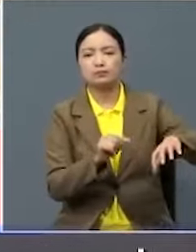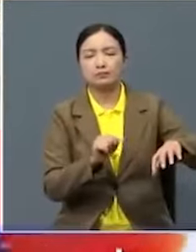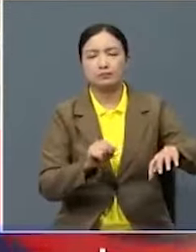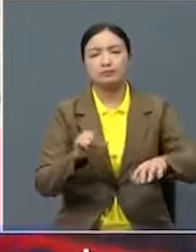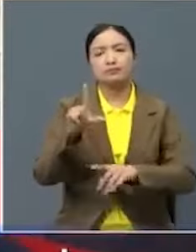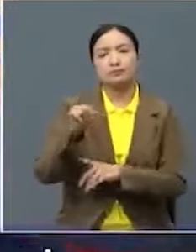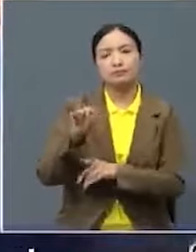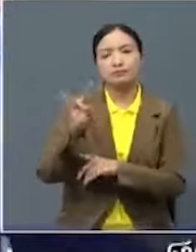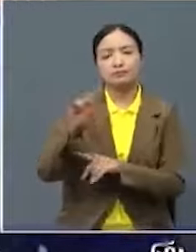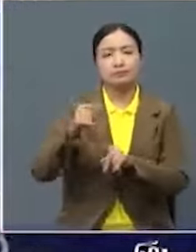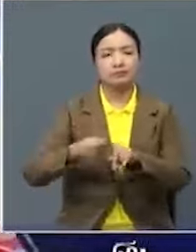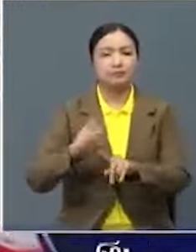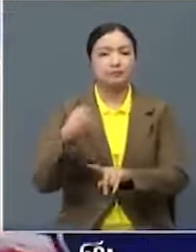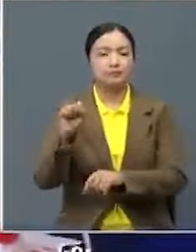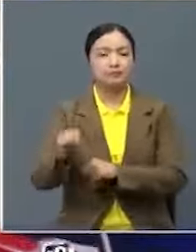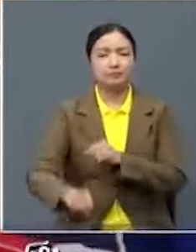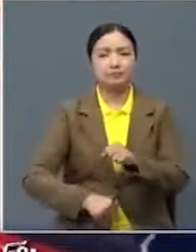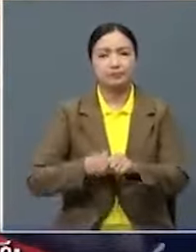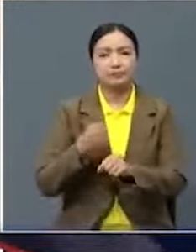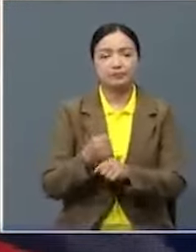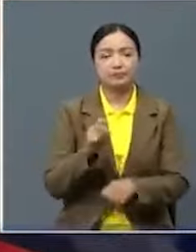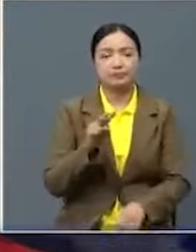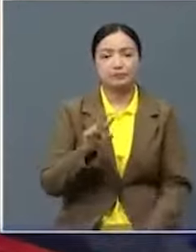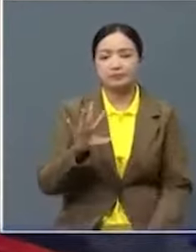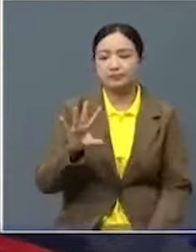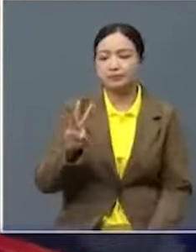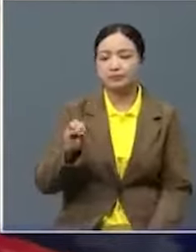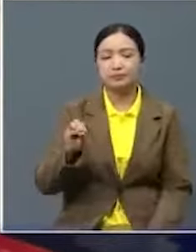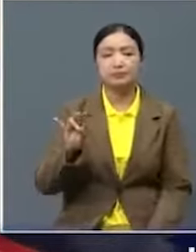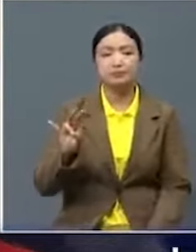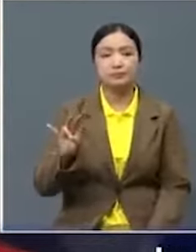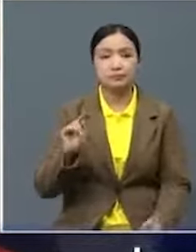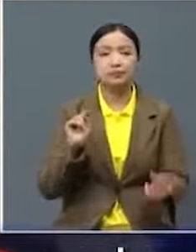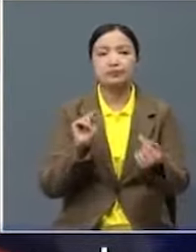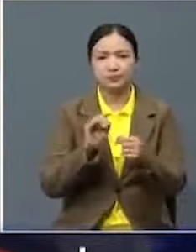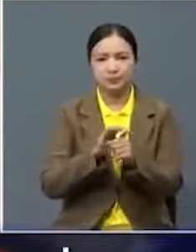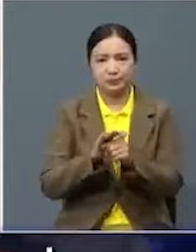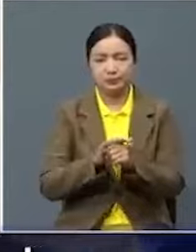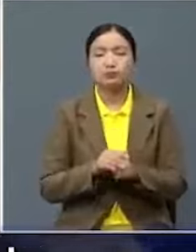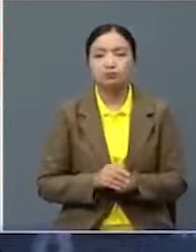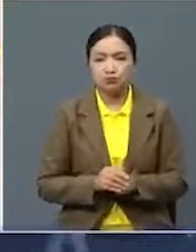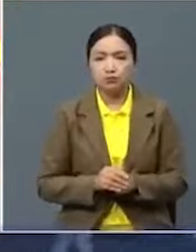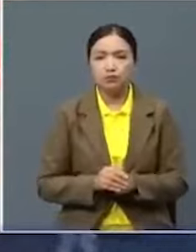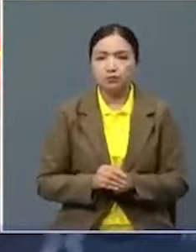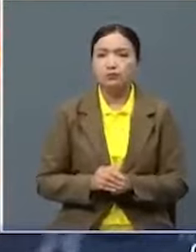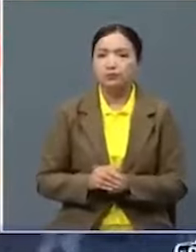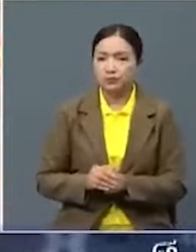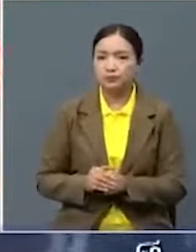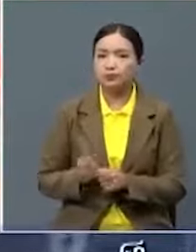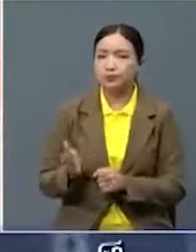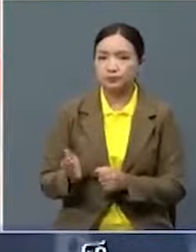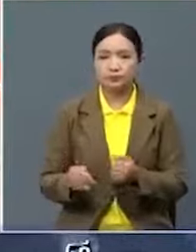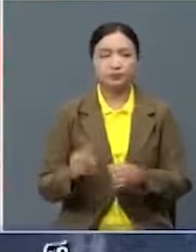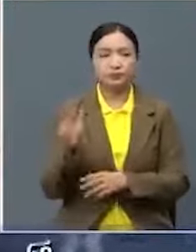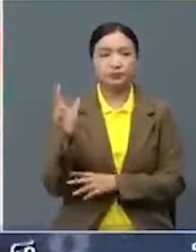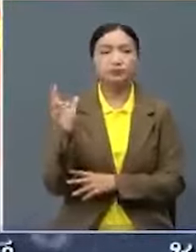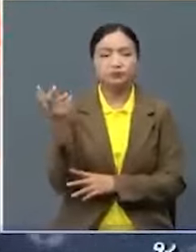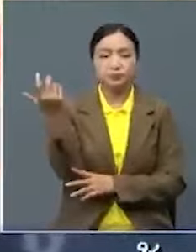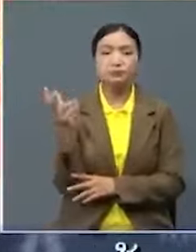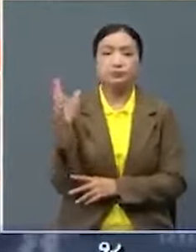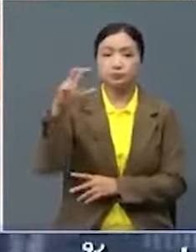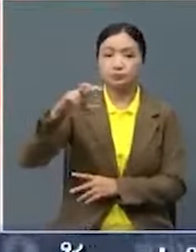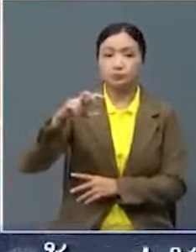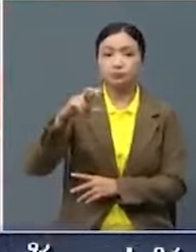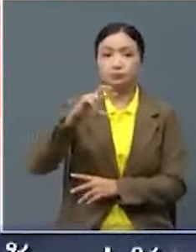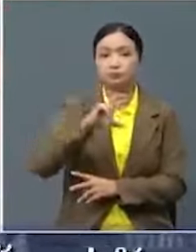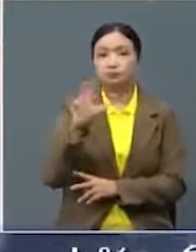คม2567โดยก่อนอัญเชิญเรือพระที่นั่งอนันตนาคราชลงน้ำในเรือพระที่นั่งอนันตนาคราช